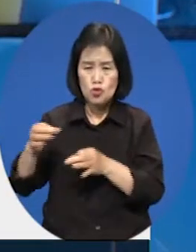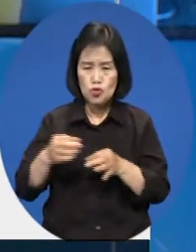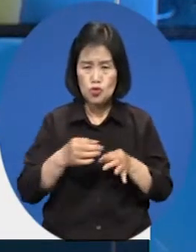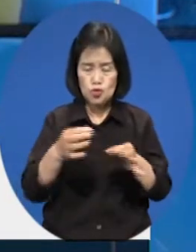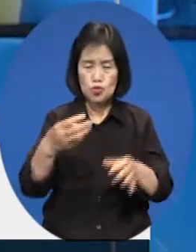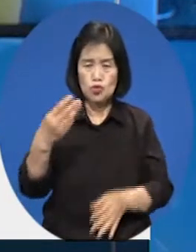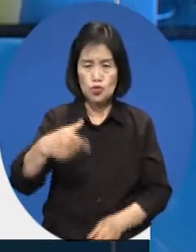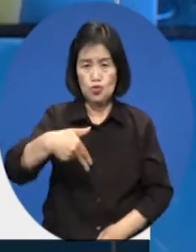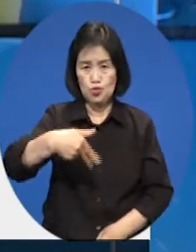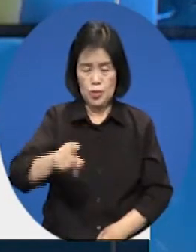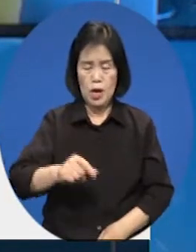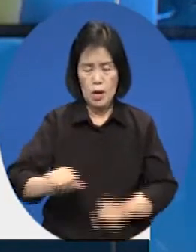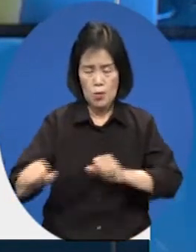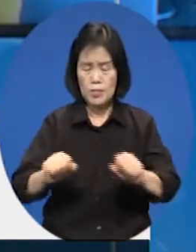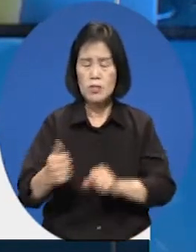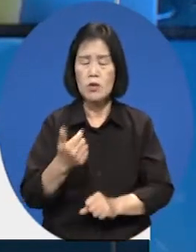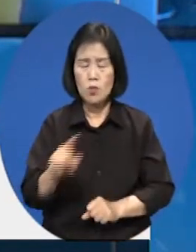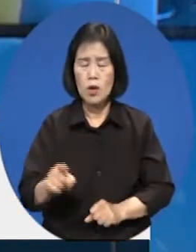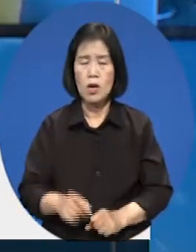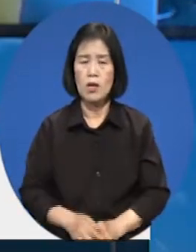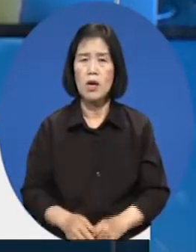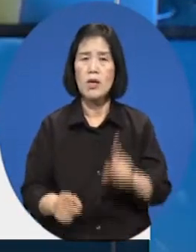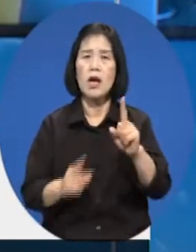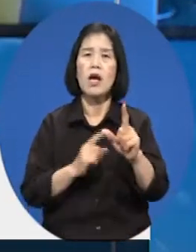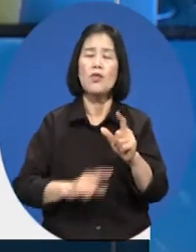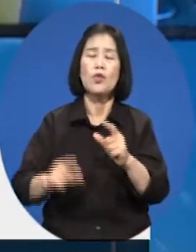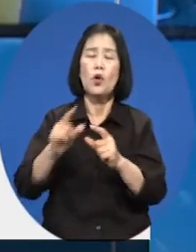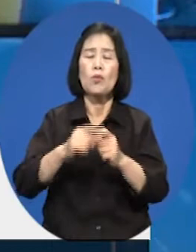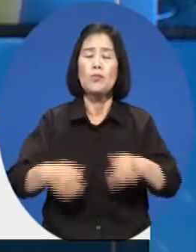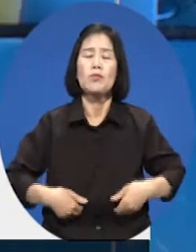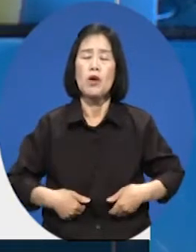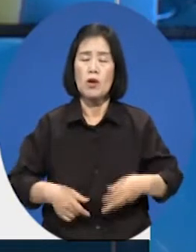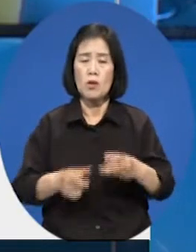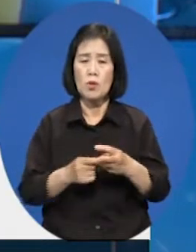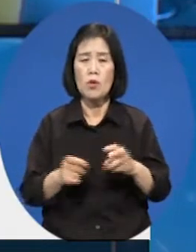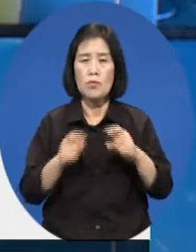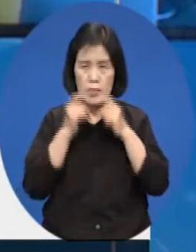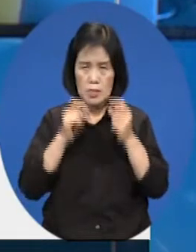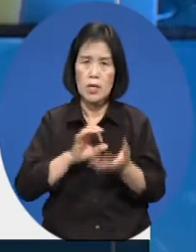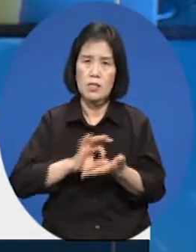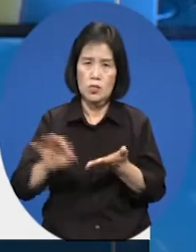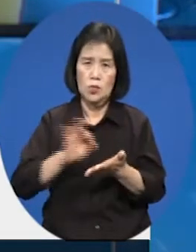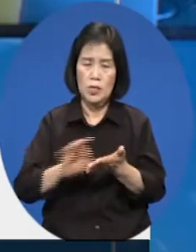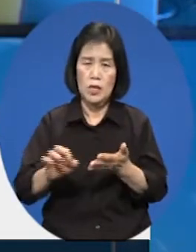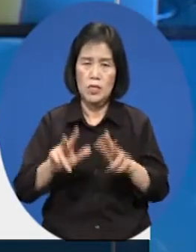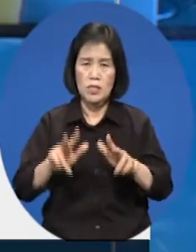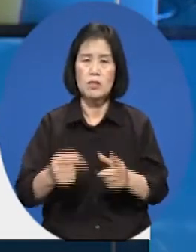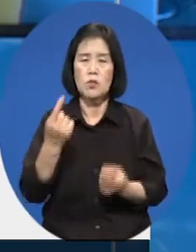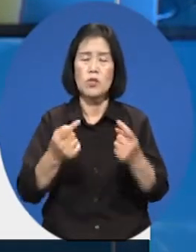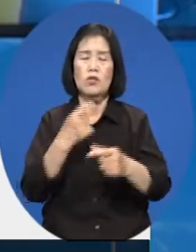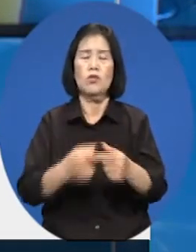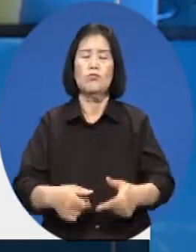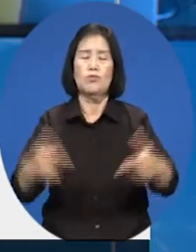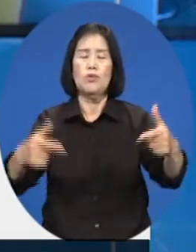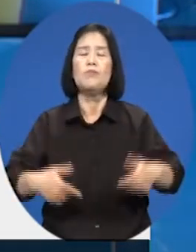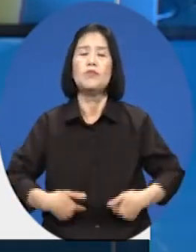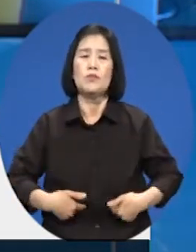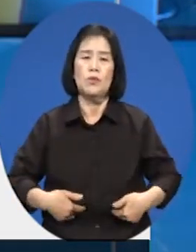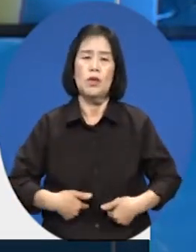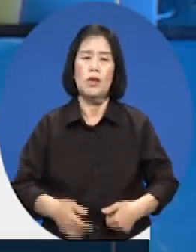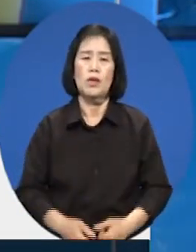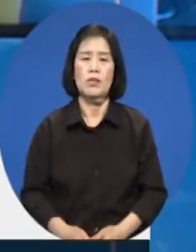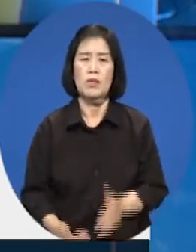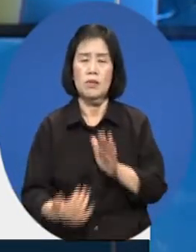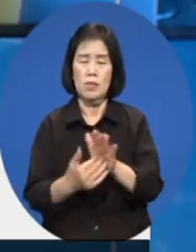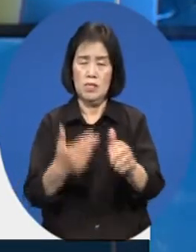것들이 이제 주요 요인이 되고 있는 거고요. 한 가지 더 살아야 될 게 있습니다. 사실은 민간 소비가 굉장히 지금보다 확 늘어나야 된다는 네. 얘기죠. 그거는 뭐